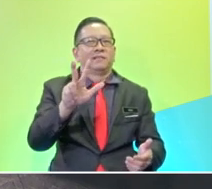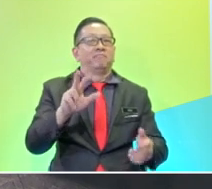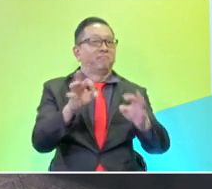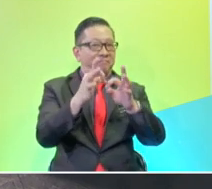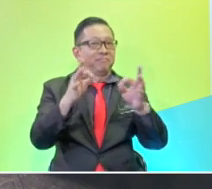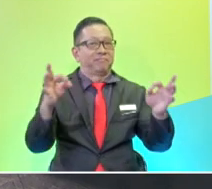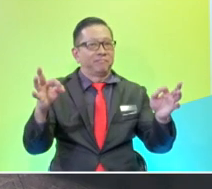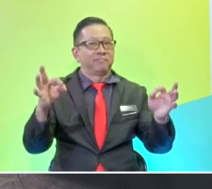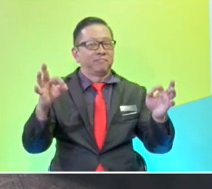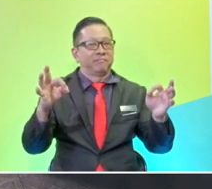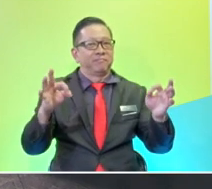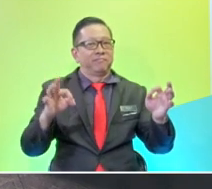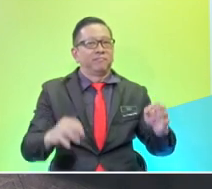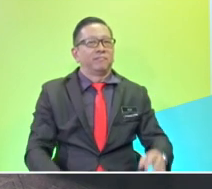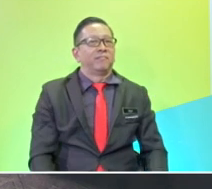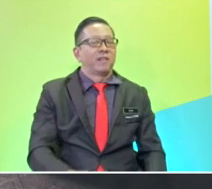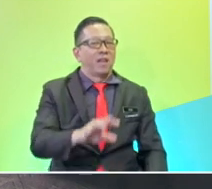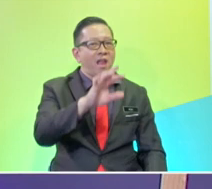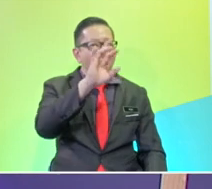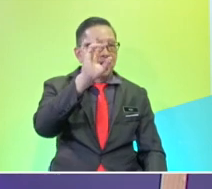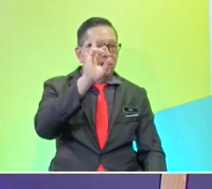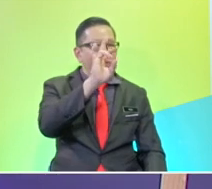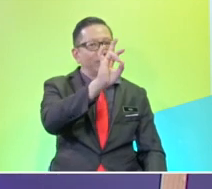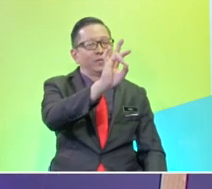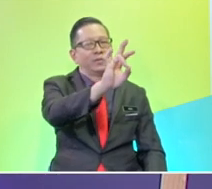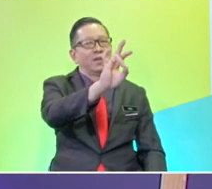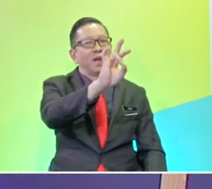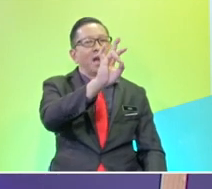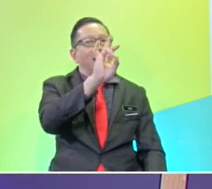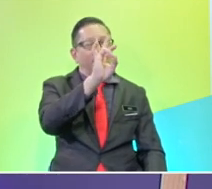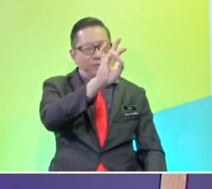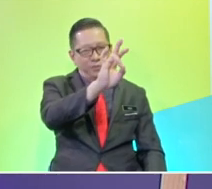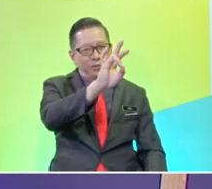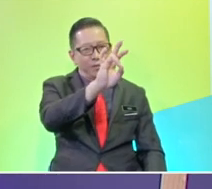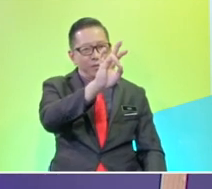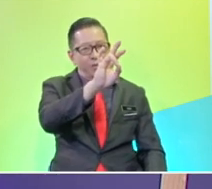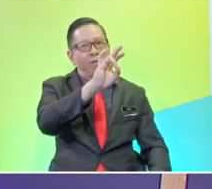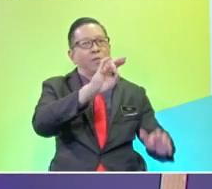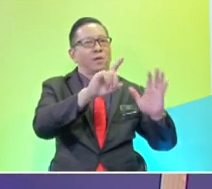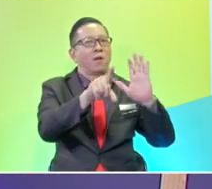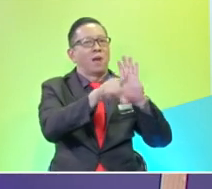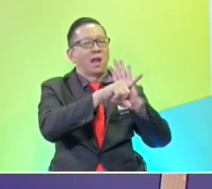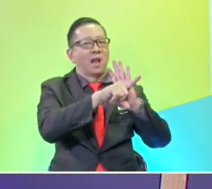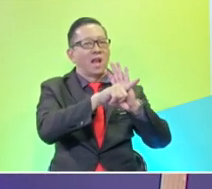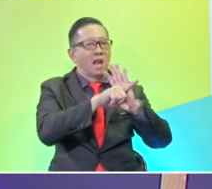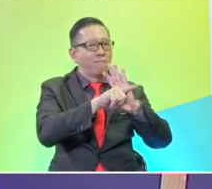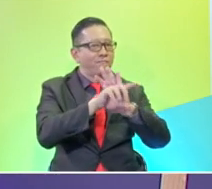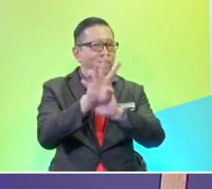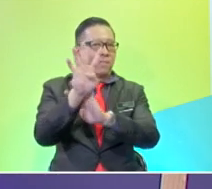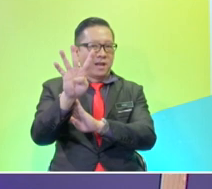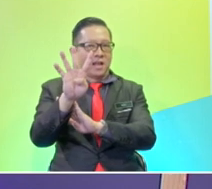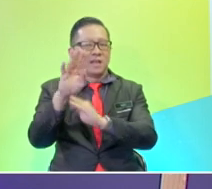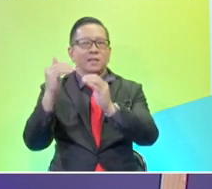sini oke Coba bacakan smule 7 tolak 4